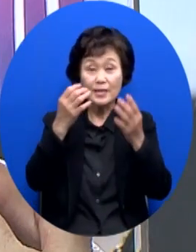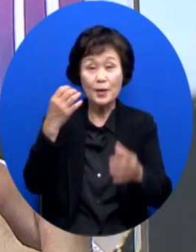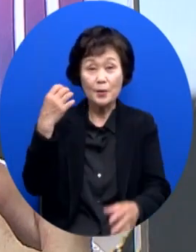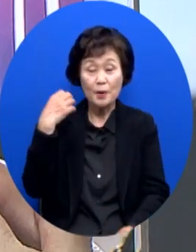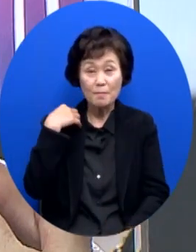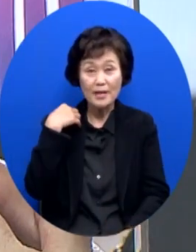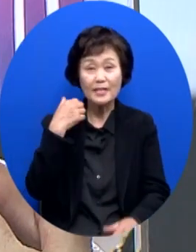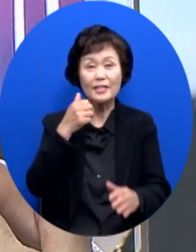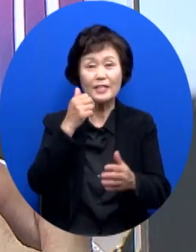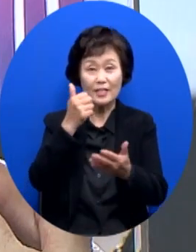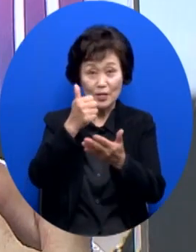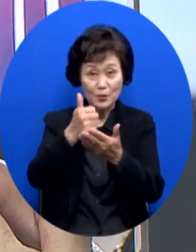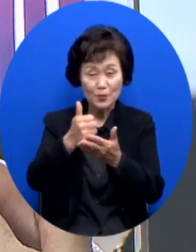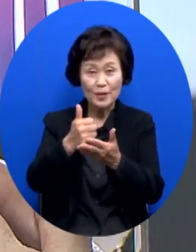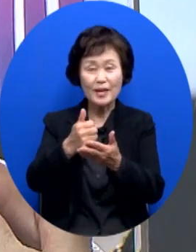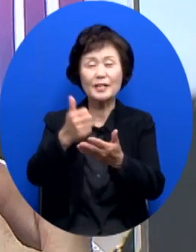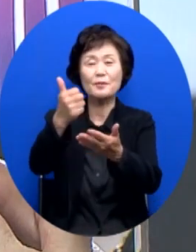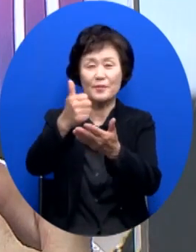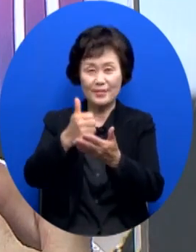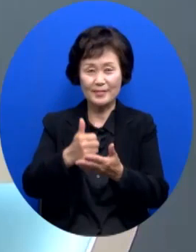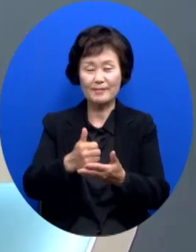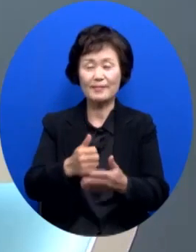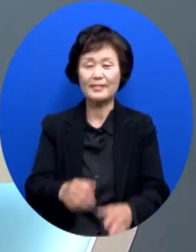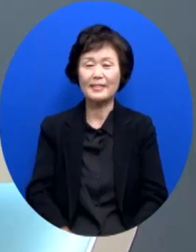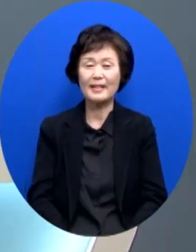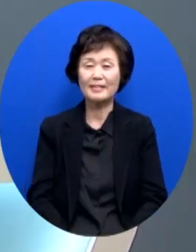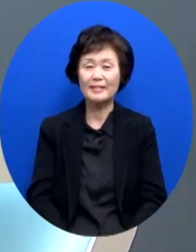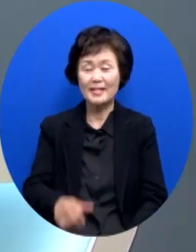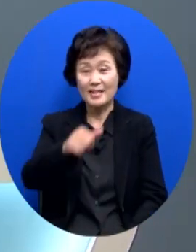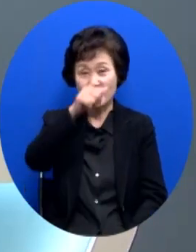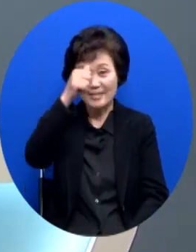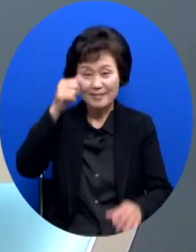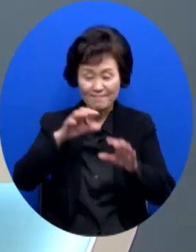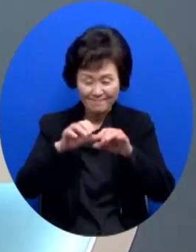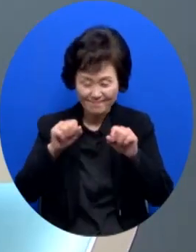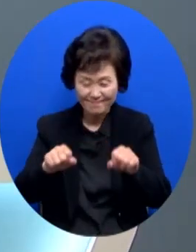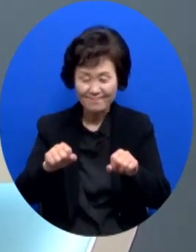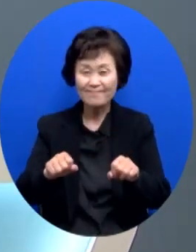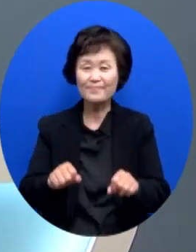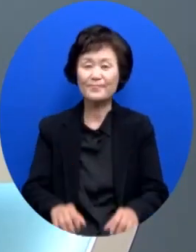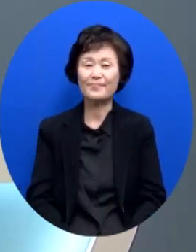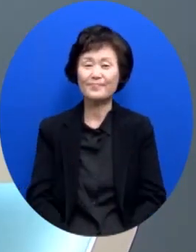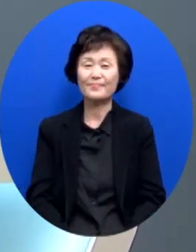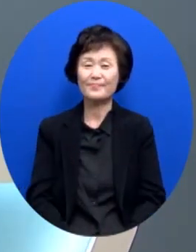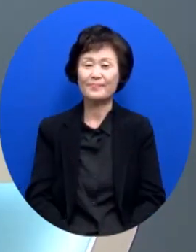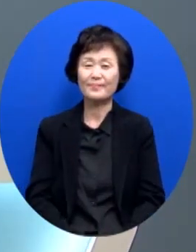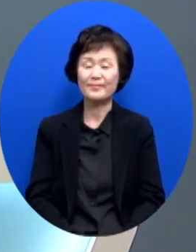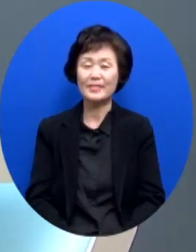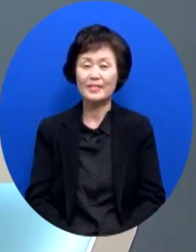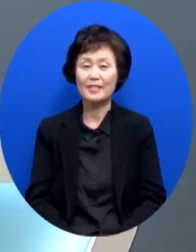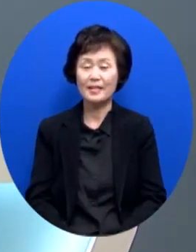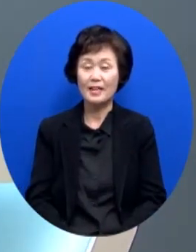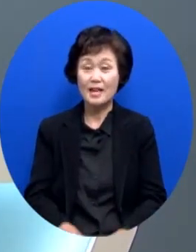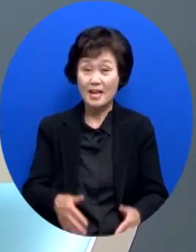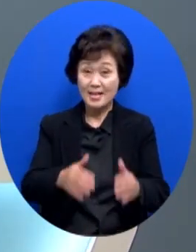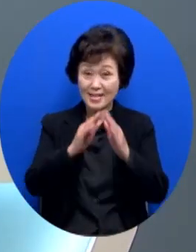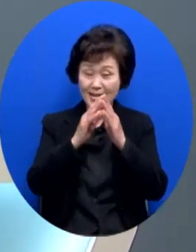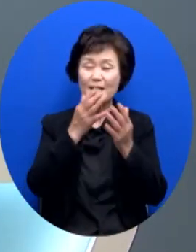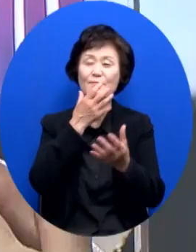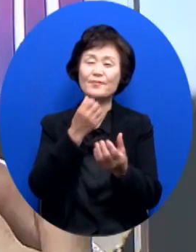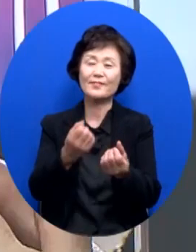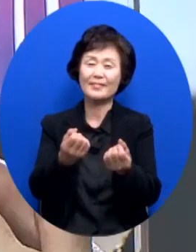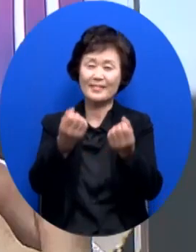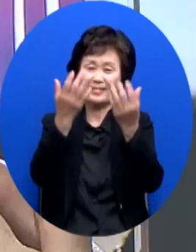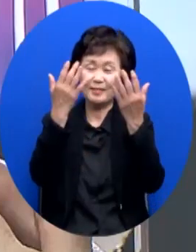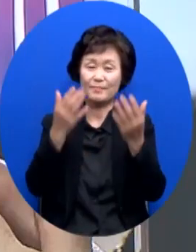장로님 모셨는데요. 사역에 대한 이야기 나눠보겠습니다. 장로님 안녕하세요. 네, 반갑습니다. 네, 장로님 먼저 창립을 축하드립니다.